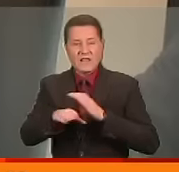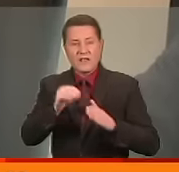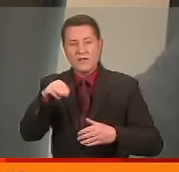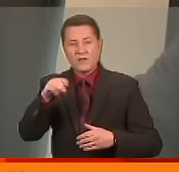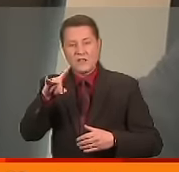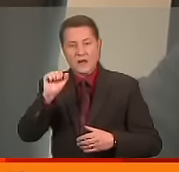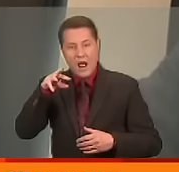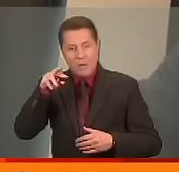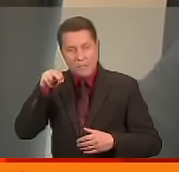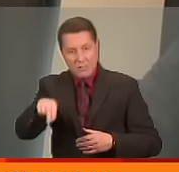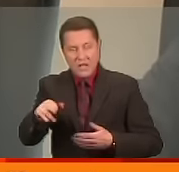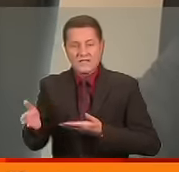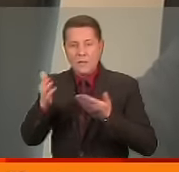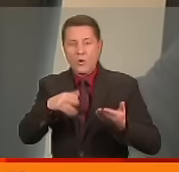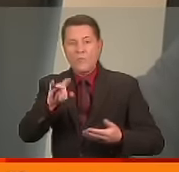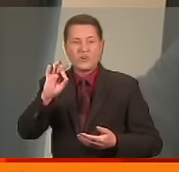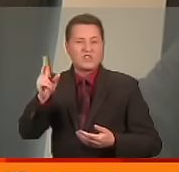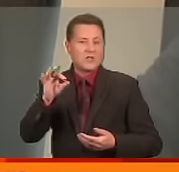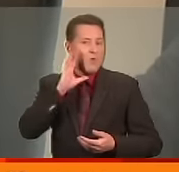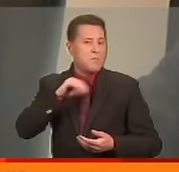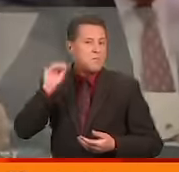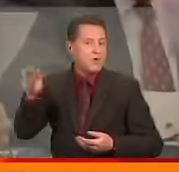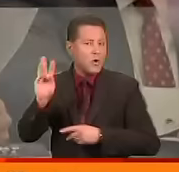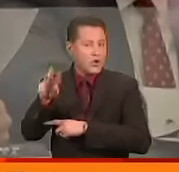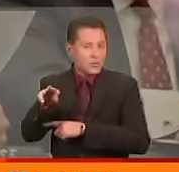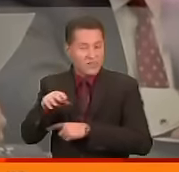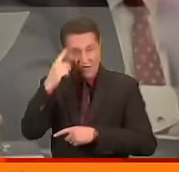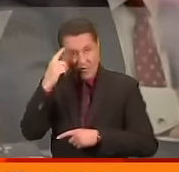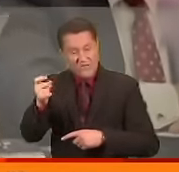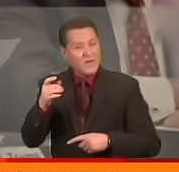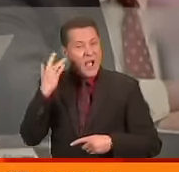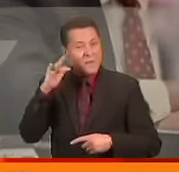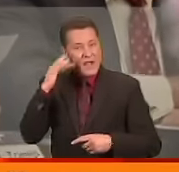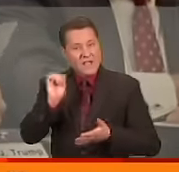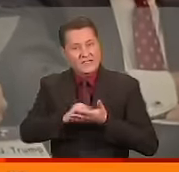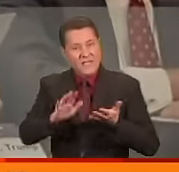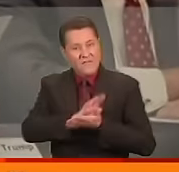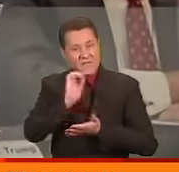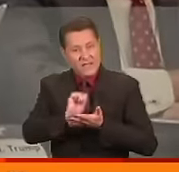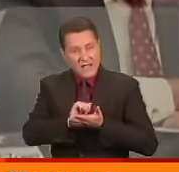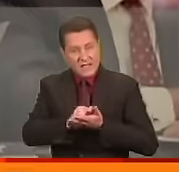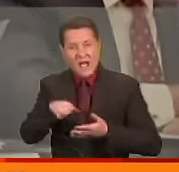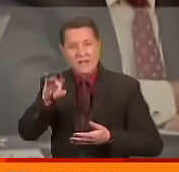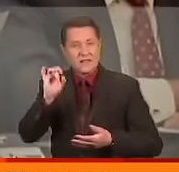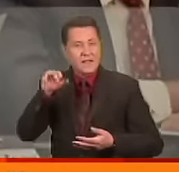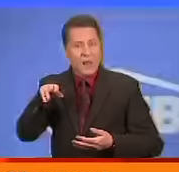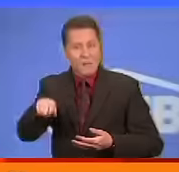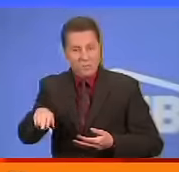Трамп запрошення Порошенка проігнорував, повідомляє американське видання Foreign Policy. Нагадаю, Трамп